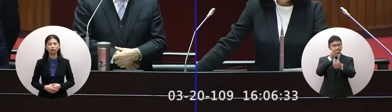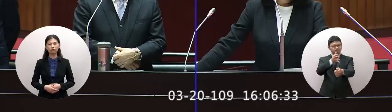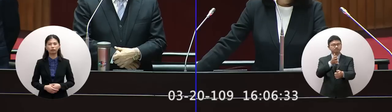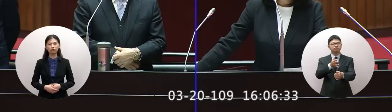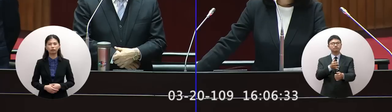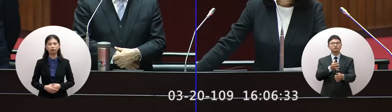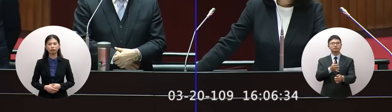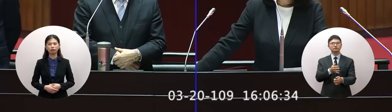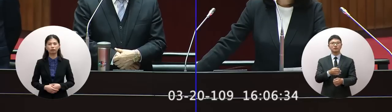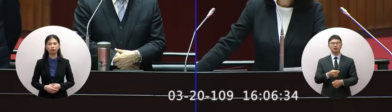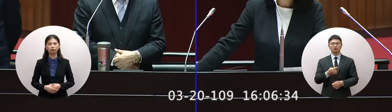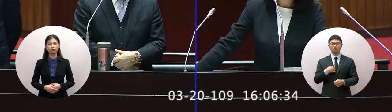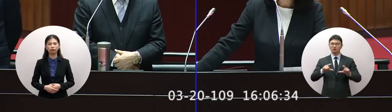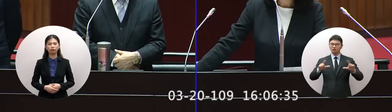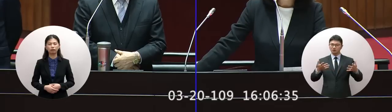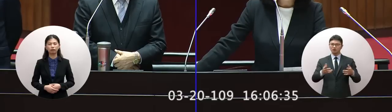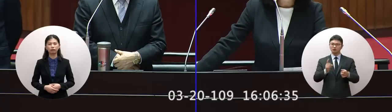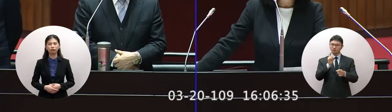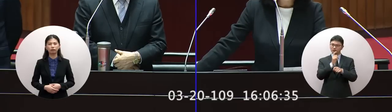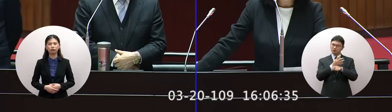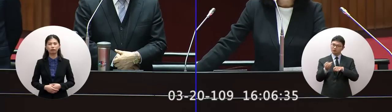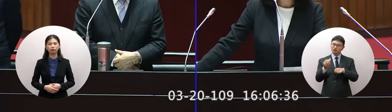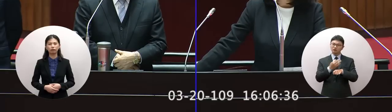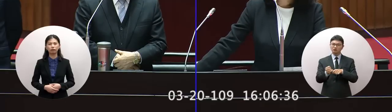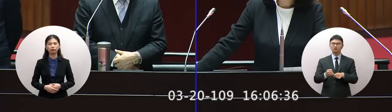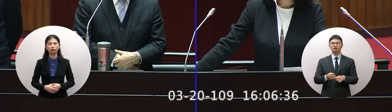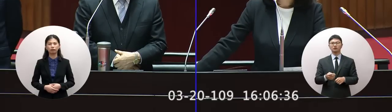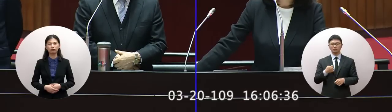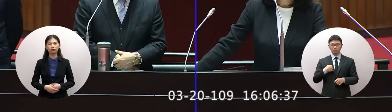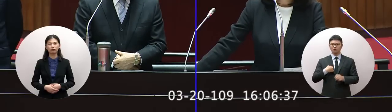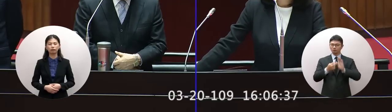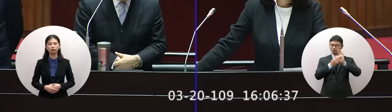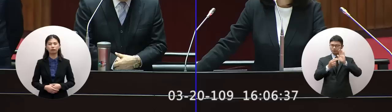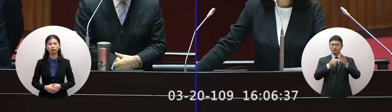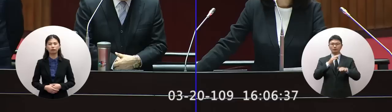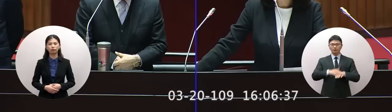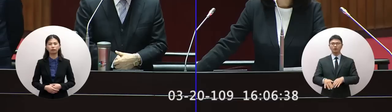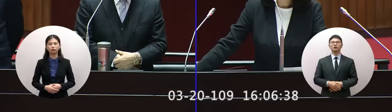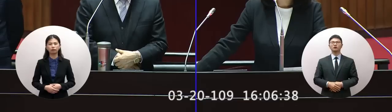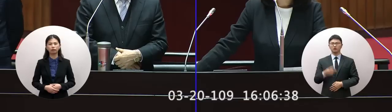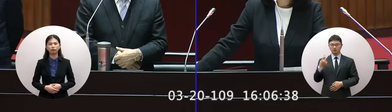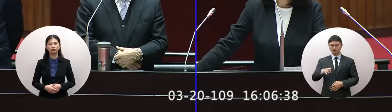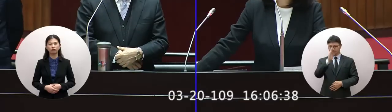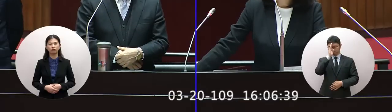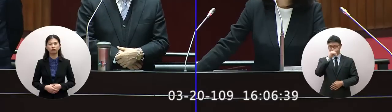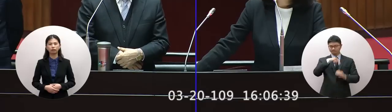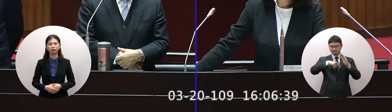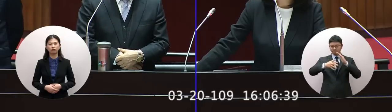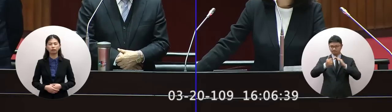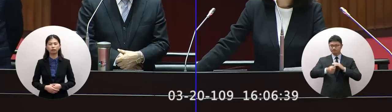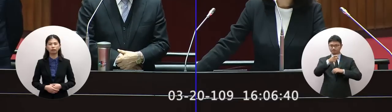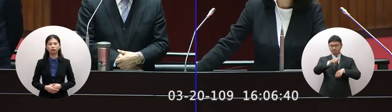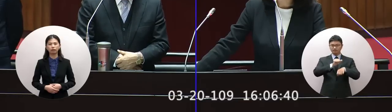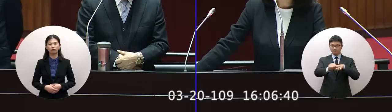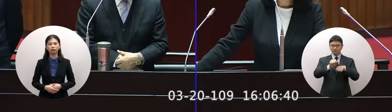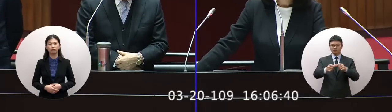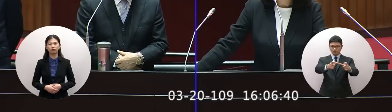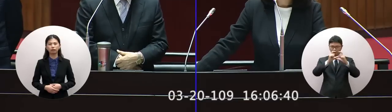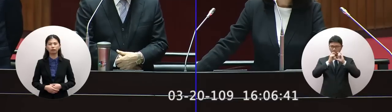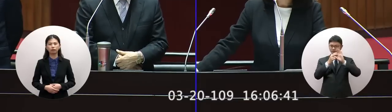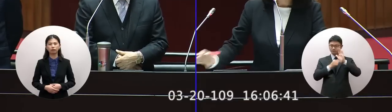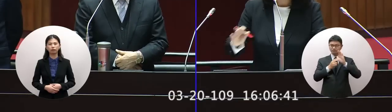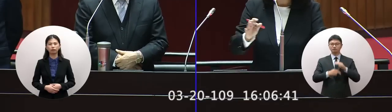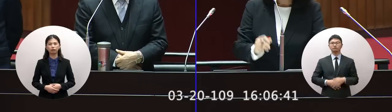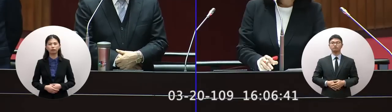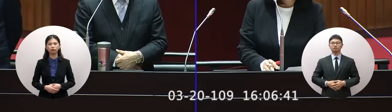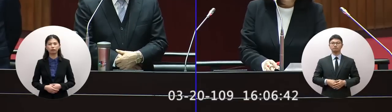长，我会先用大概10几分钟的时间完整的说明，然后我再请院长你用5分钟的时间回答，